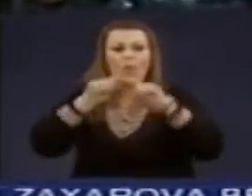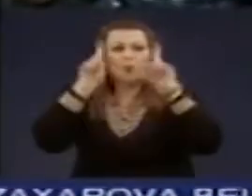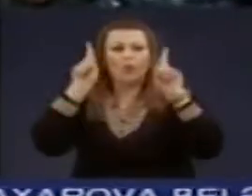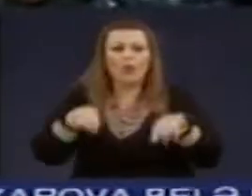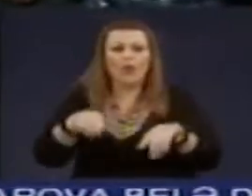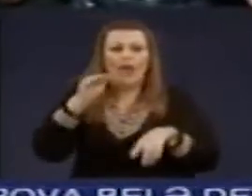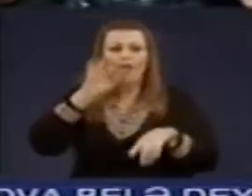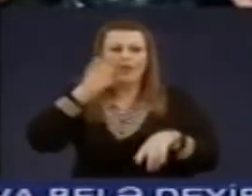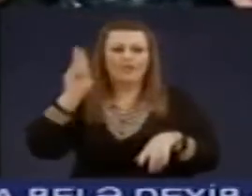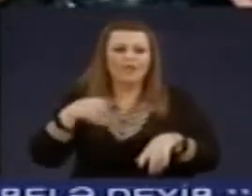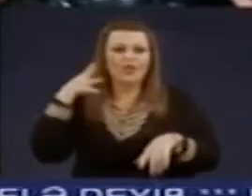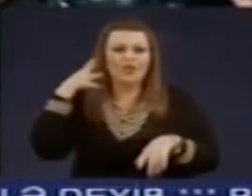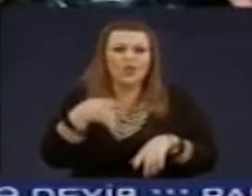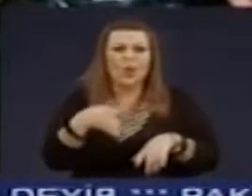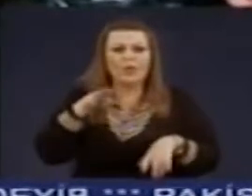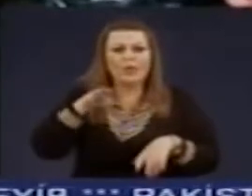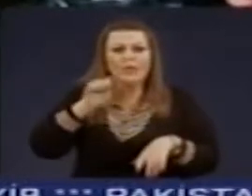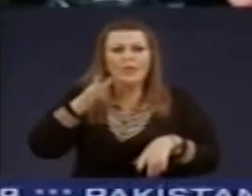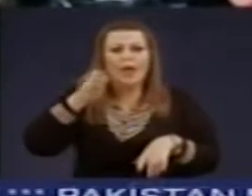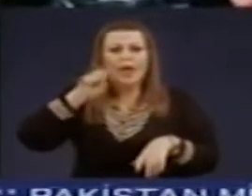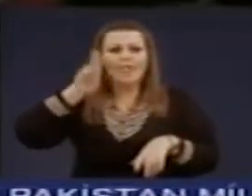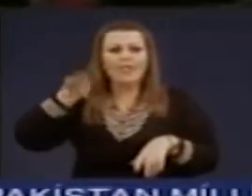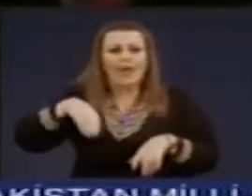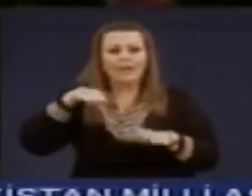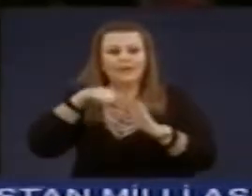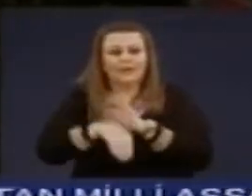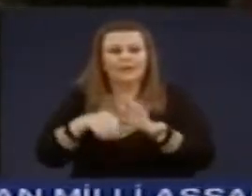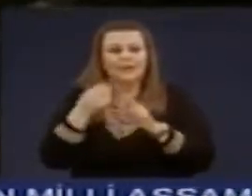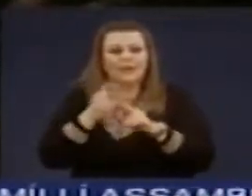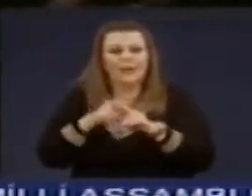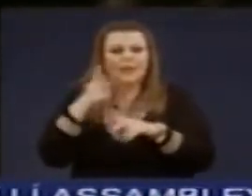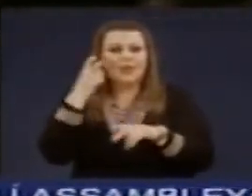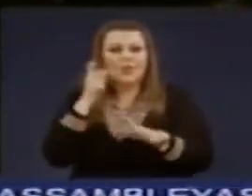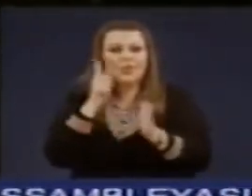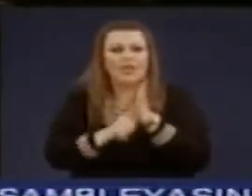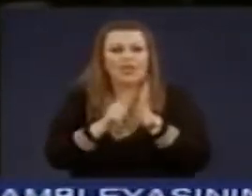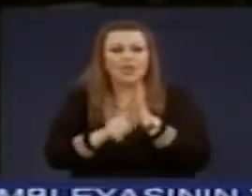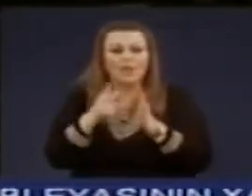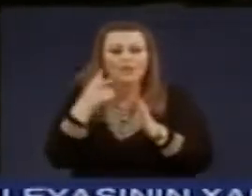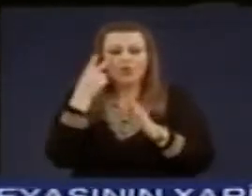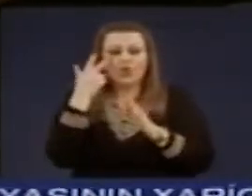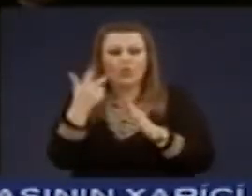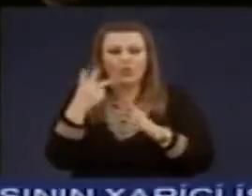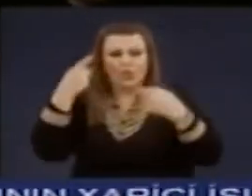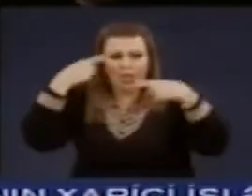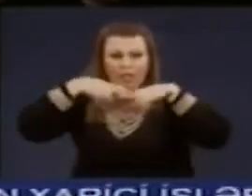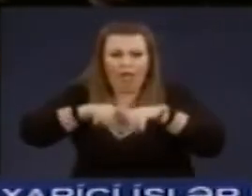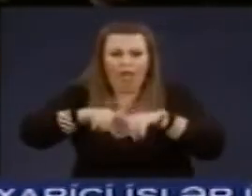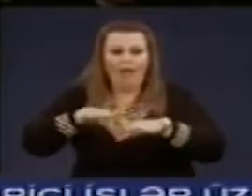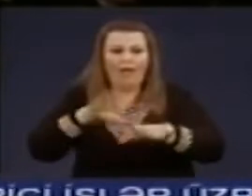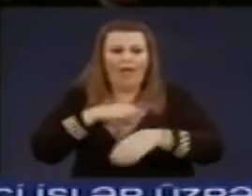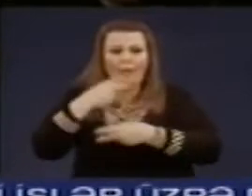manat təşkil edən müsabiqəyə sözü gedən nominasiyalar üzrə 273 layihə təqdim olunub.